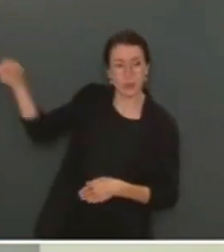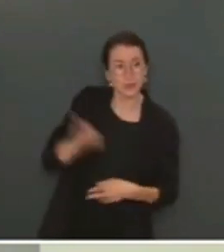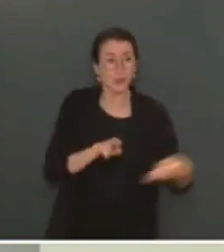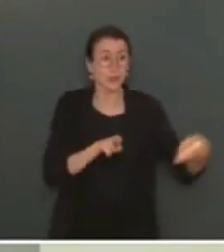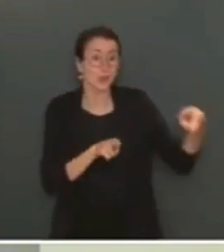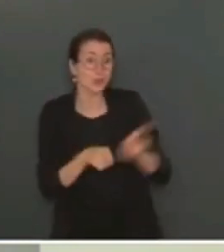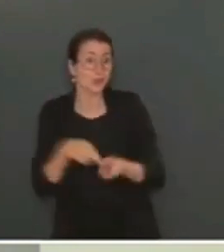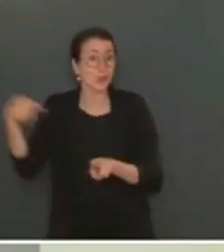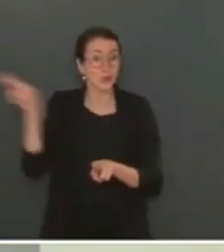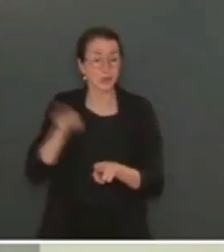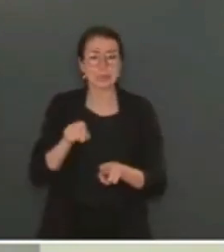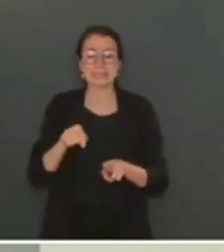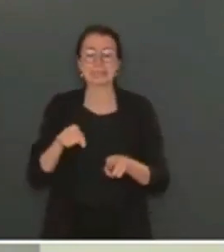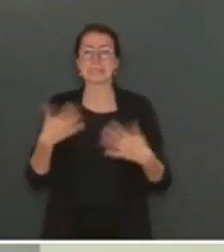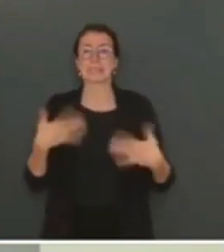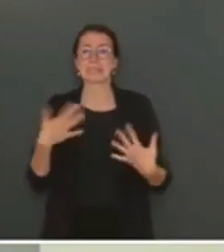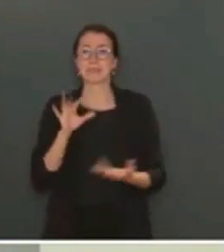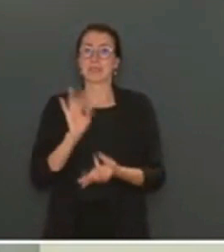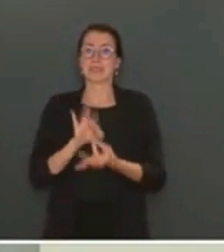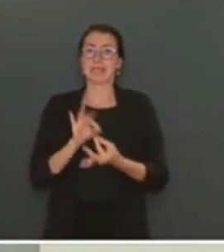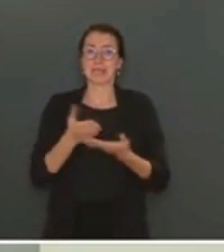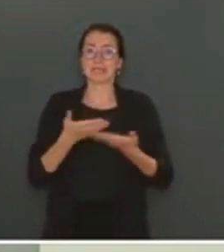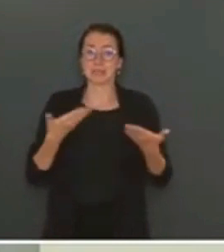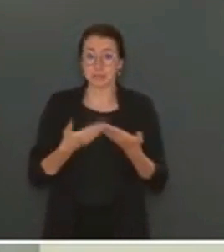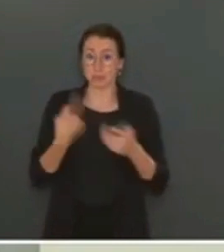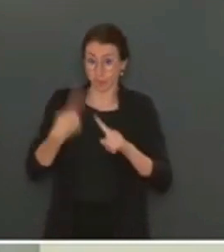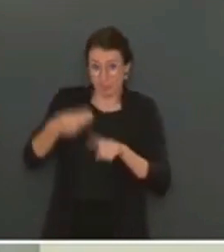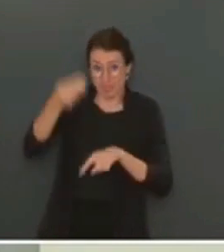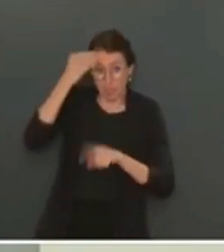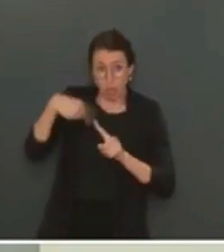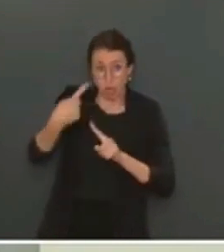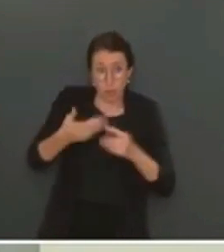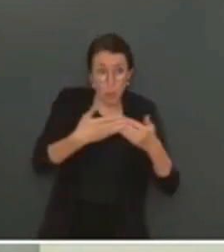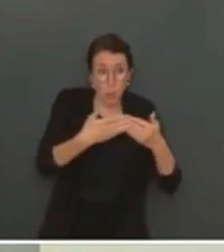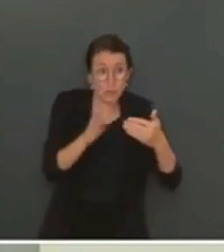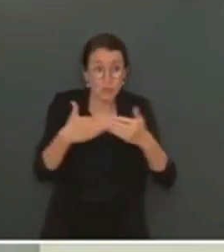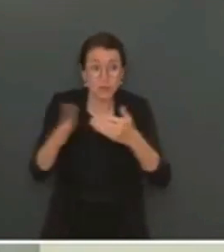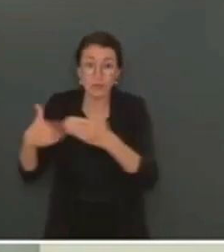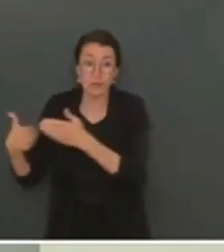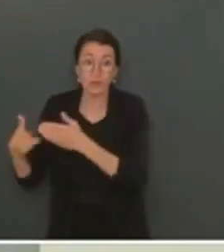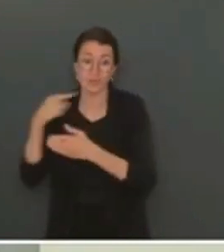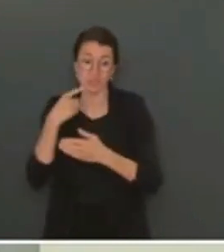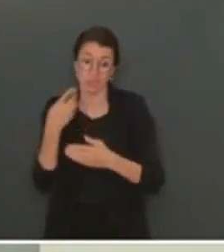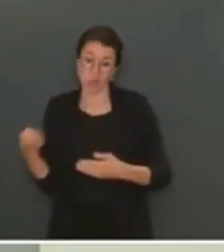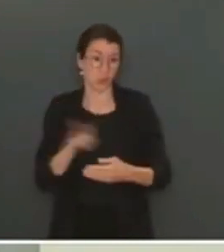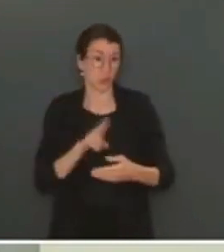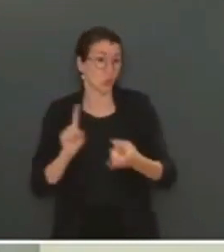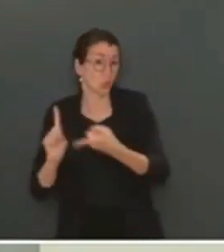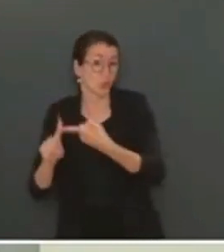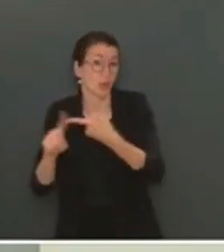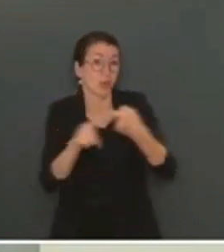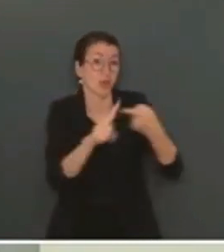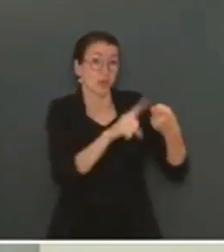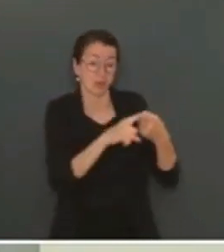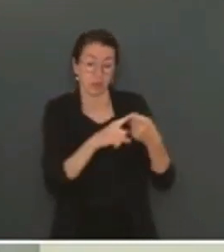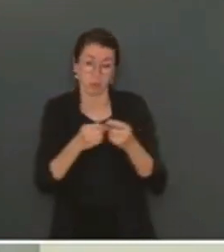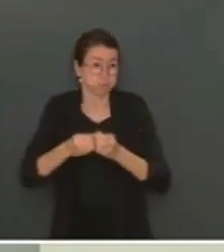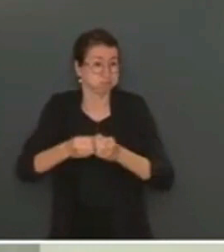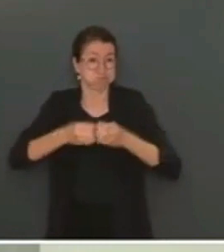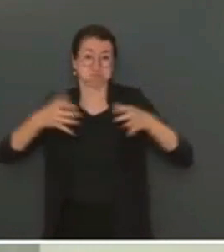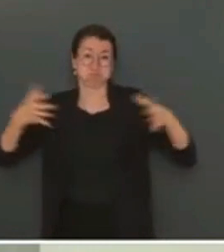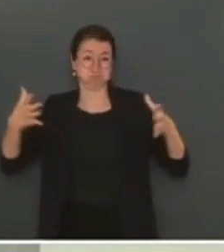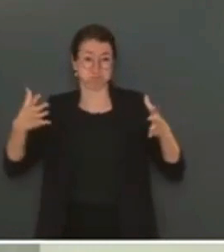inévitable des contacts, les deux. Les deux ayant pour conséquence une augmentation potentielle